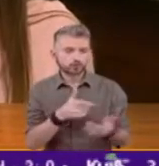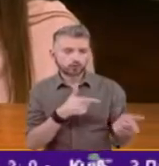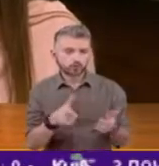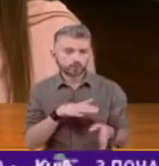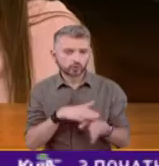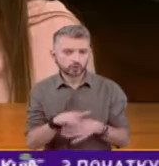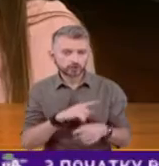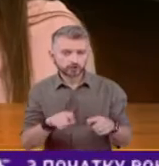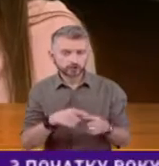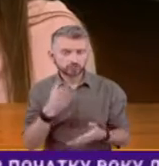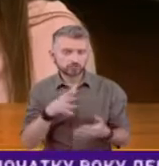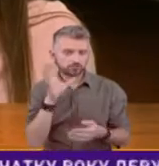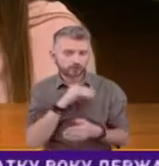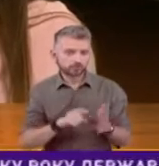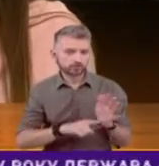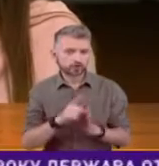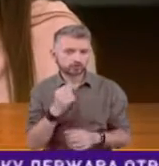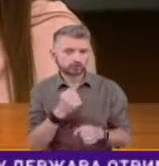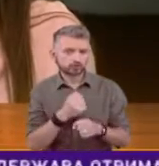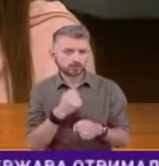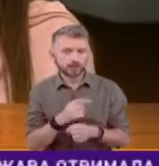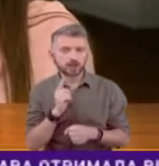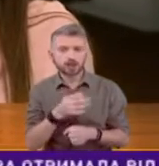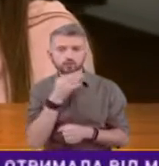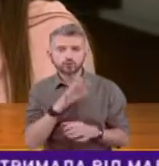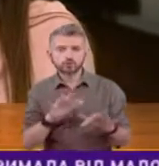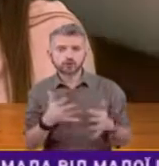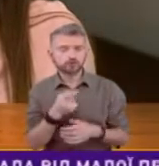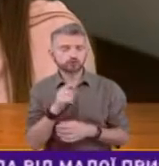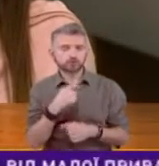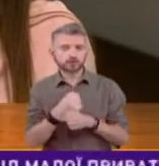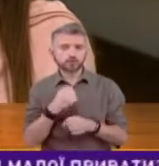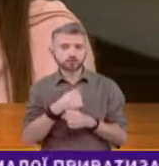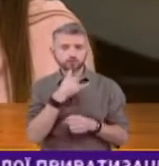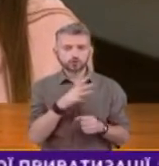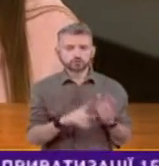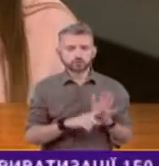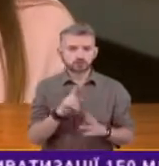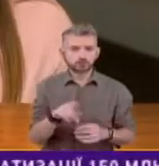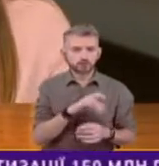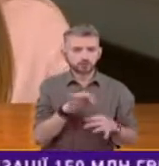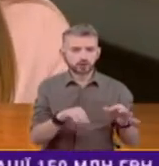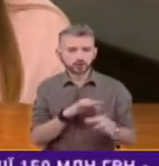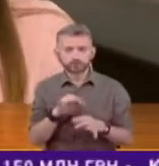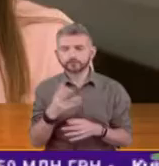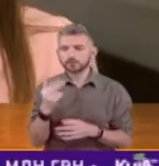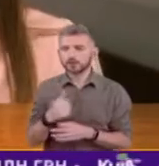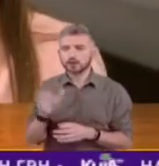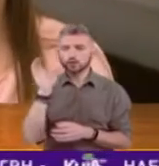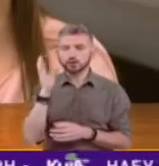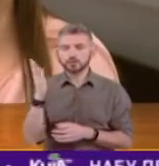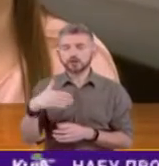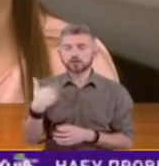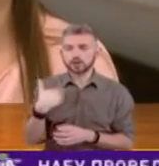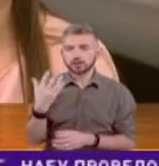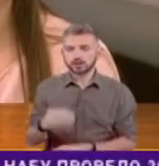виконати швидше, можливо, вдасться почати вже робити. Але в будь-якому разі жодні роботи не можуть починатись без проєкту. Так, без документів. Слухаємо вас.